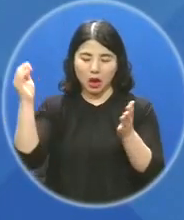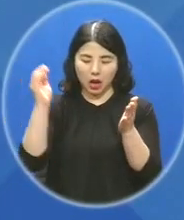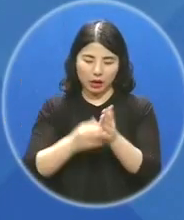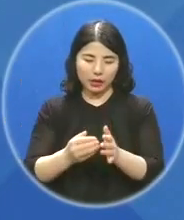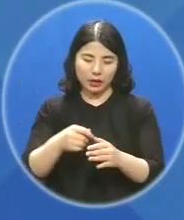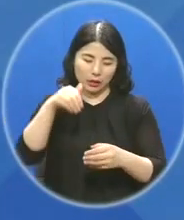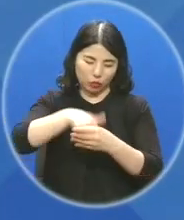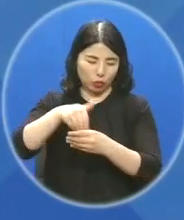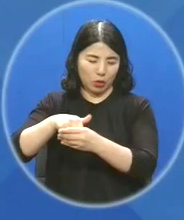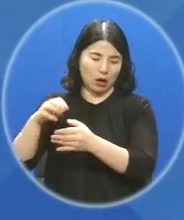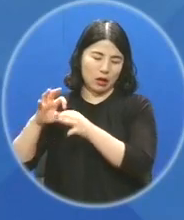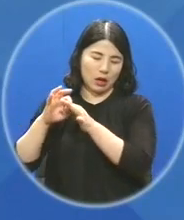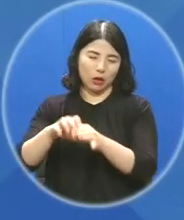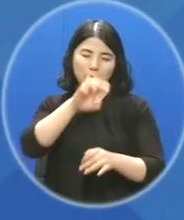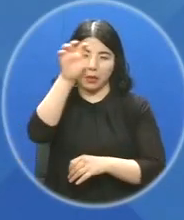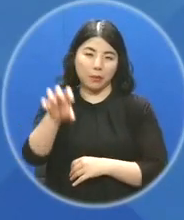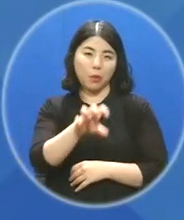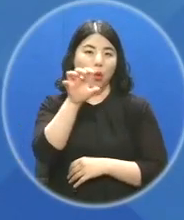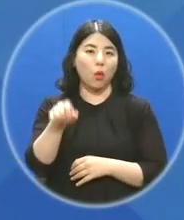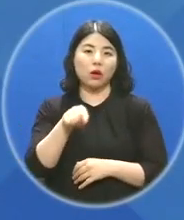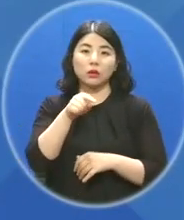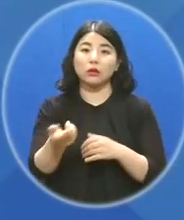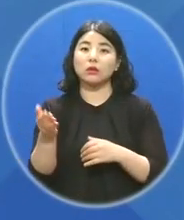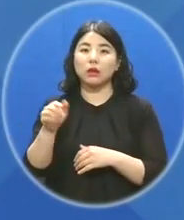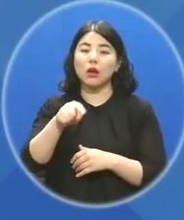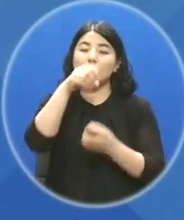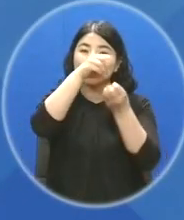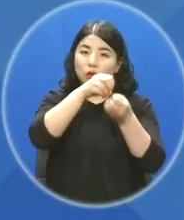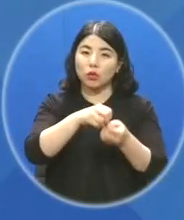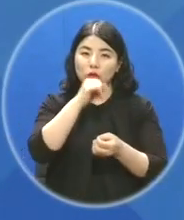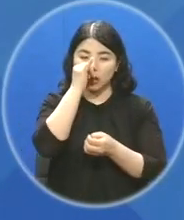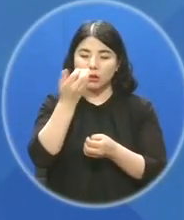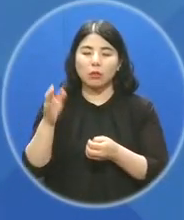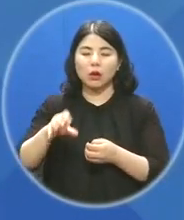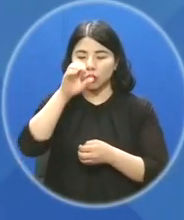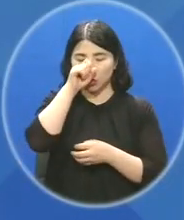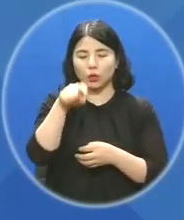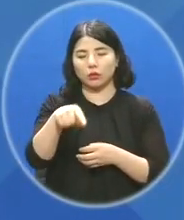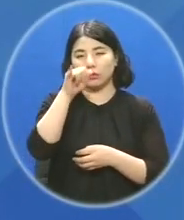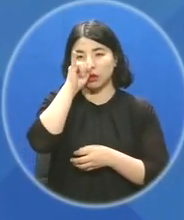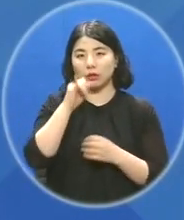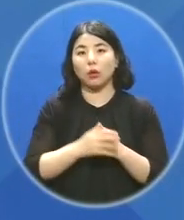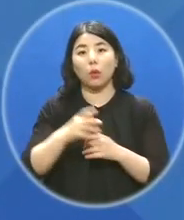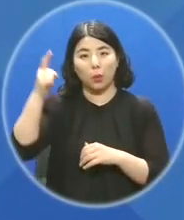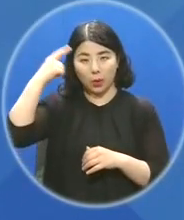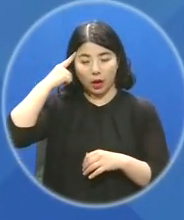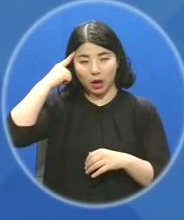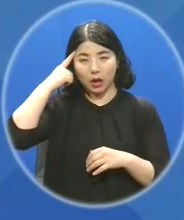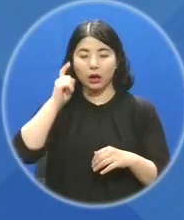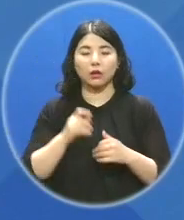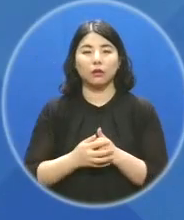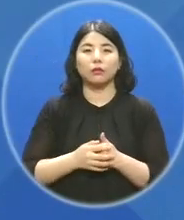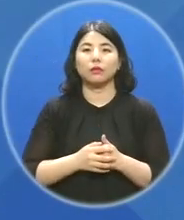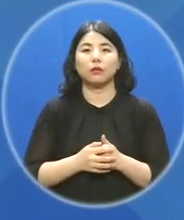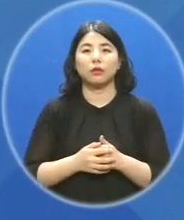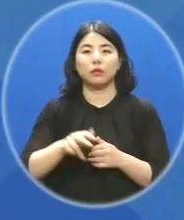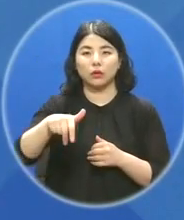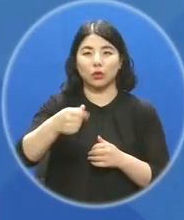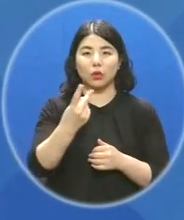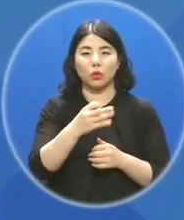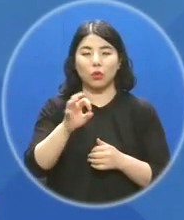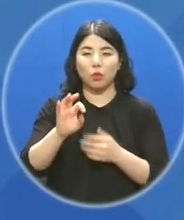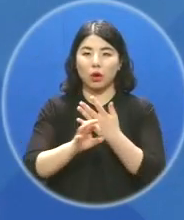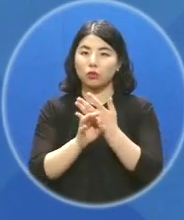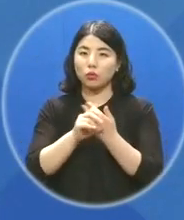그러니까 굉장히 이 방식은 그 대신에 그 전통도 있지만 장점도 있는 겁니다. 왜냐면은 교황